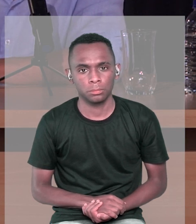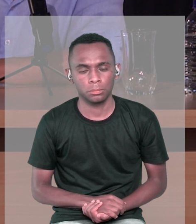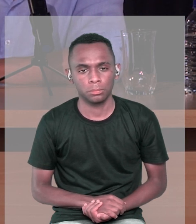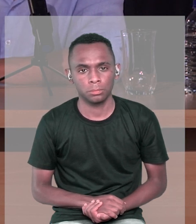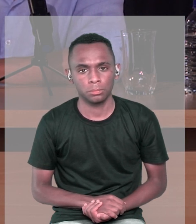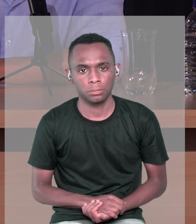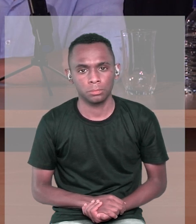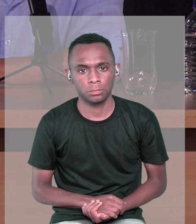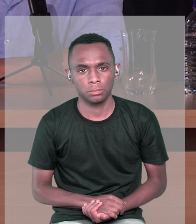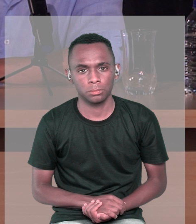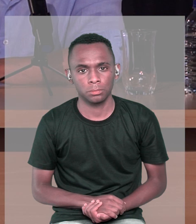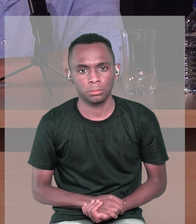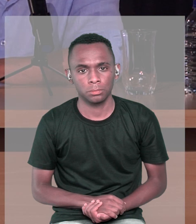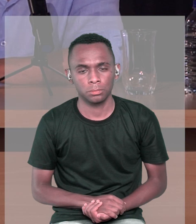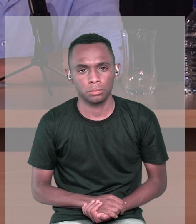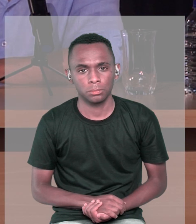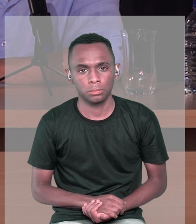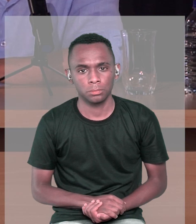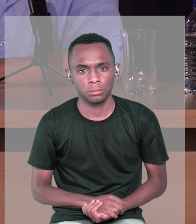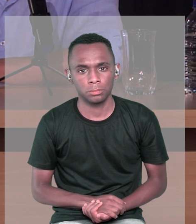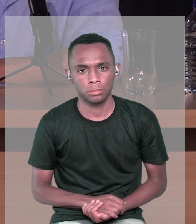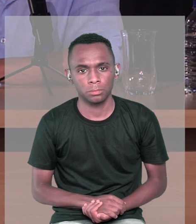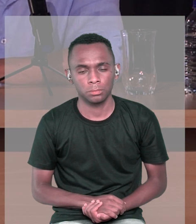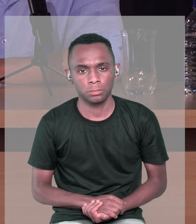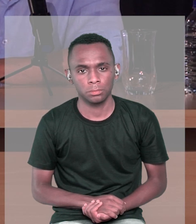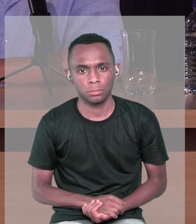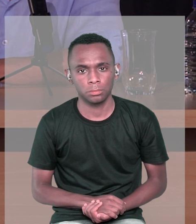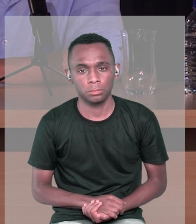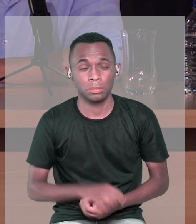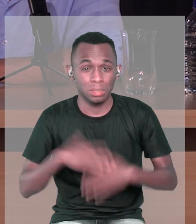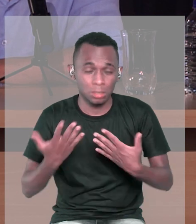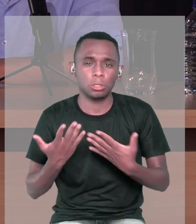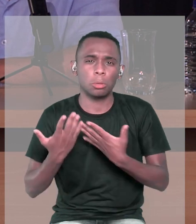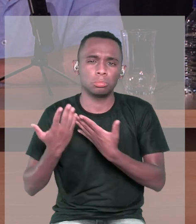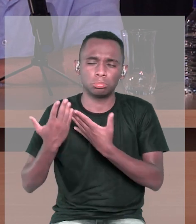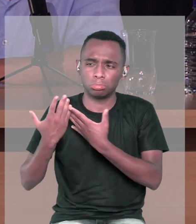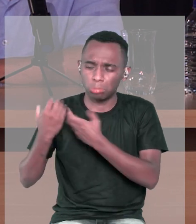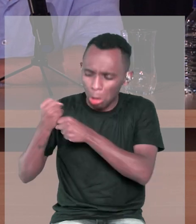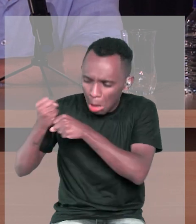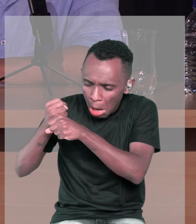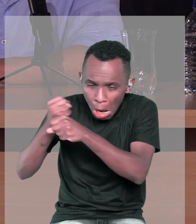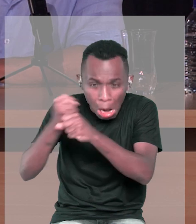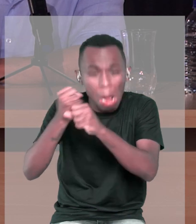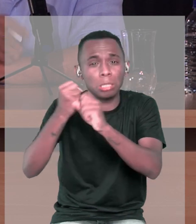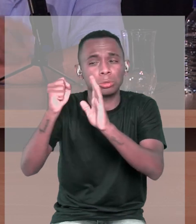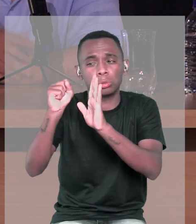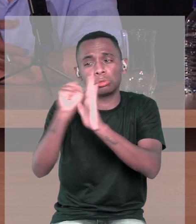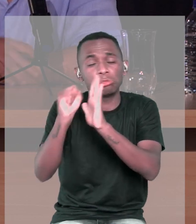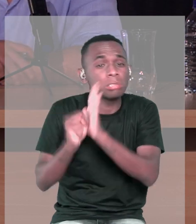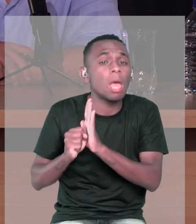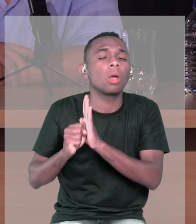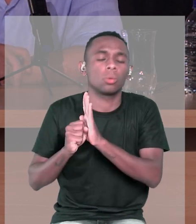et que ce sens-là a été perdu. Durante muitos séculos, a gente falando de... Eu